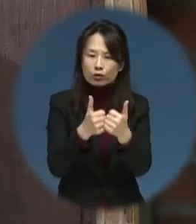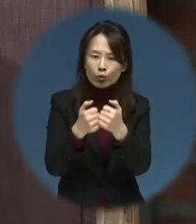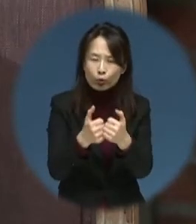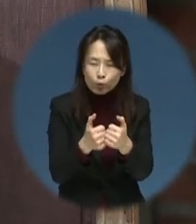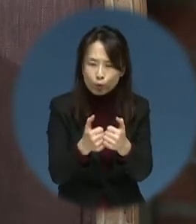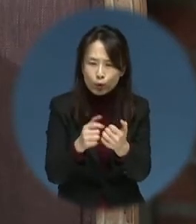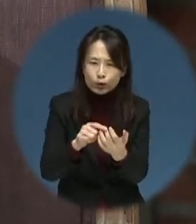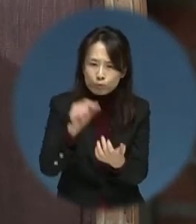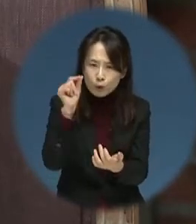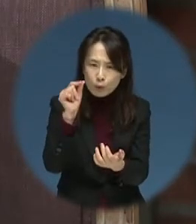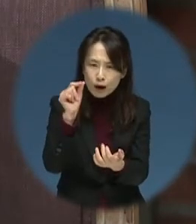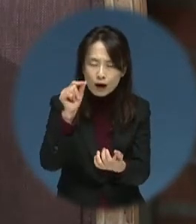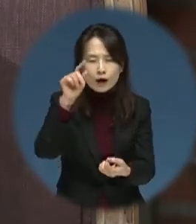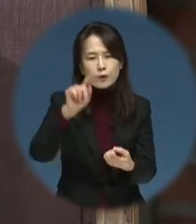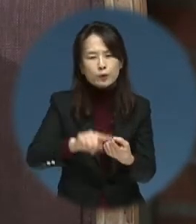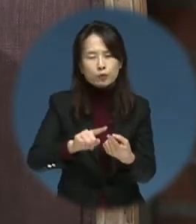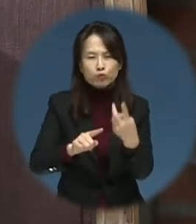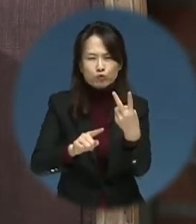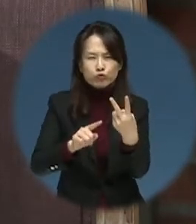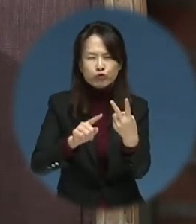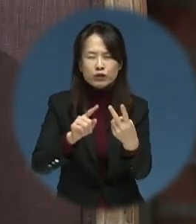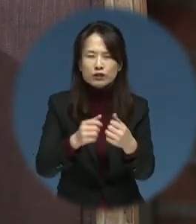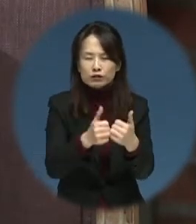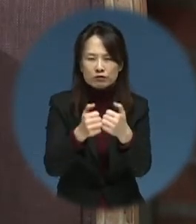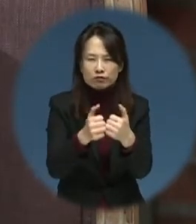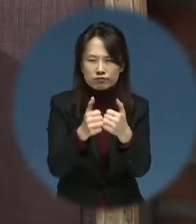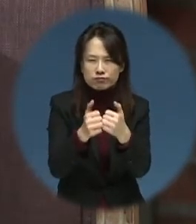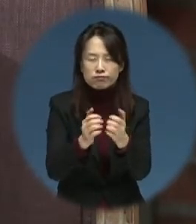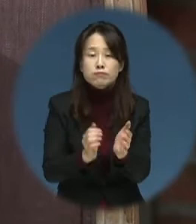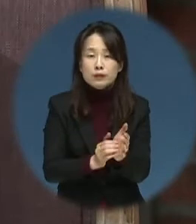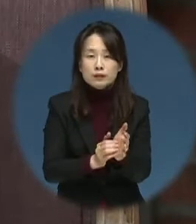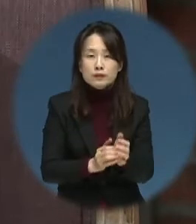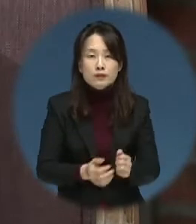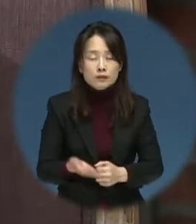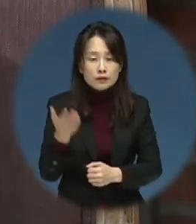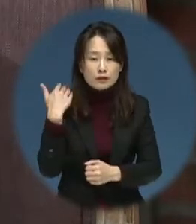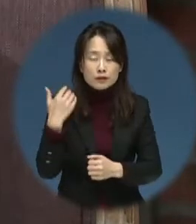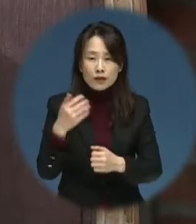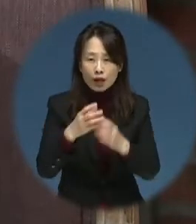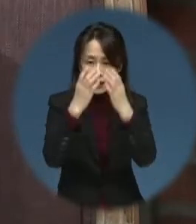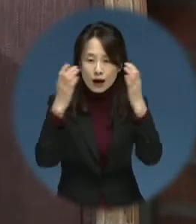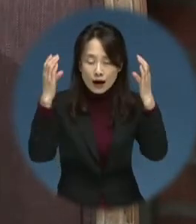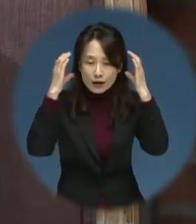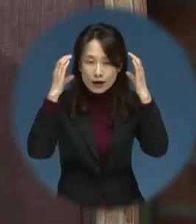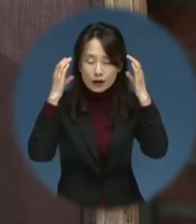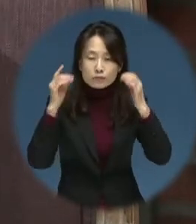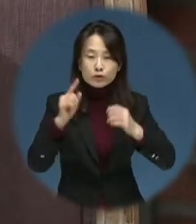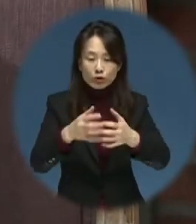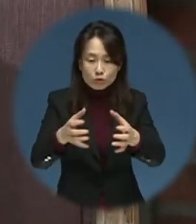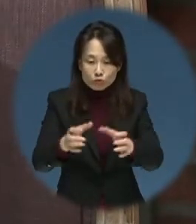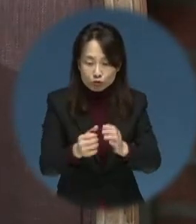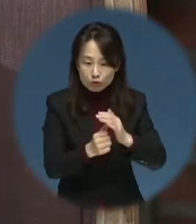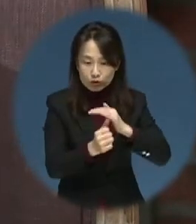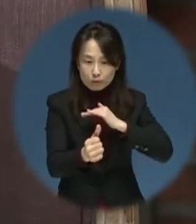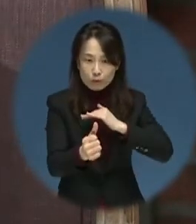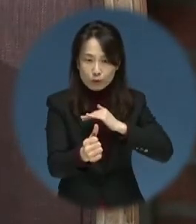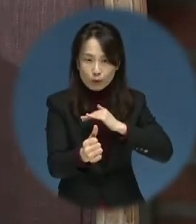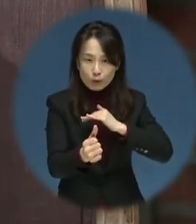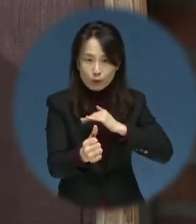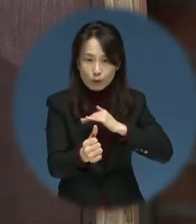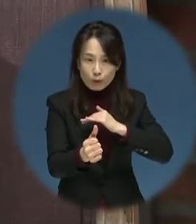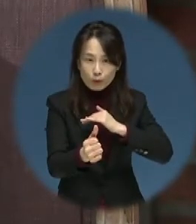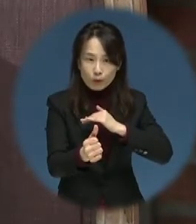이 문제를 가지고 논쟁을 벌입니다. 당시 이제 아랍의 관행에 따라서 부족 대표들의 슈라라고